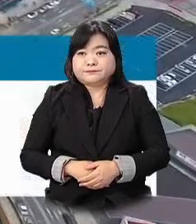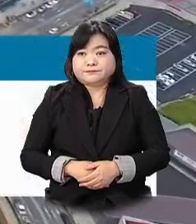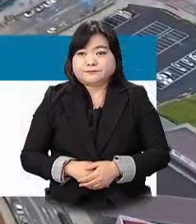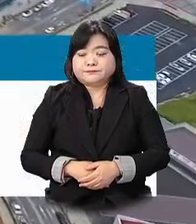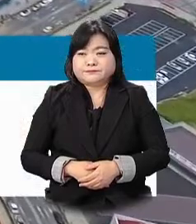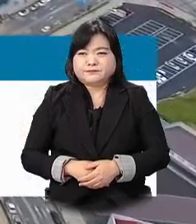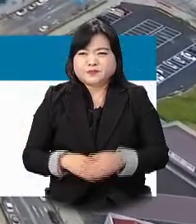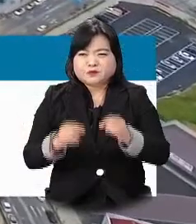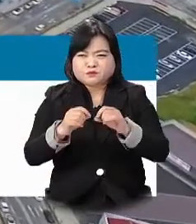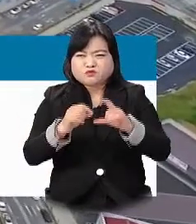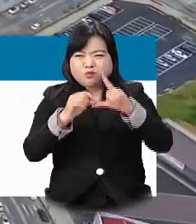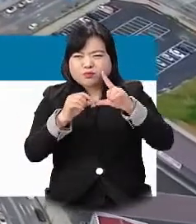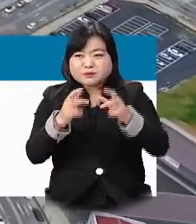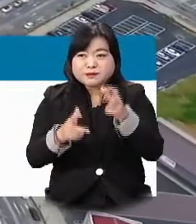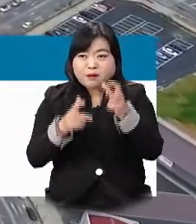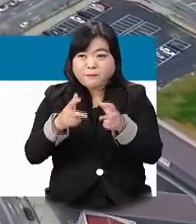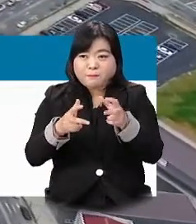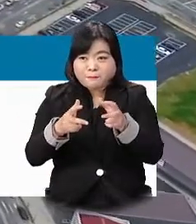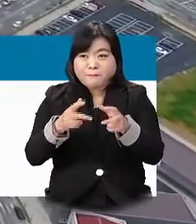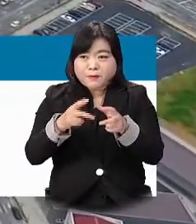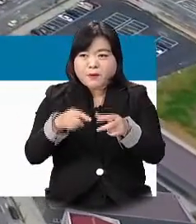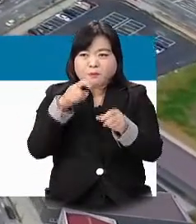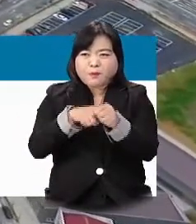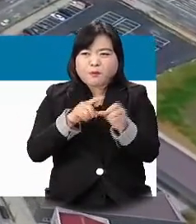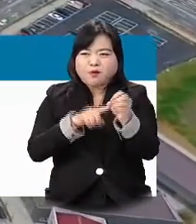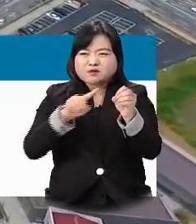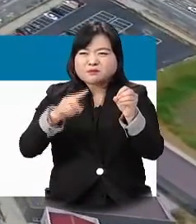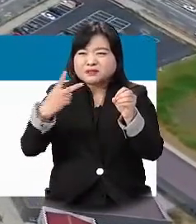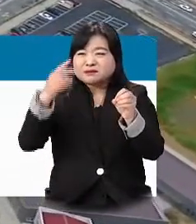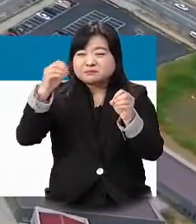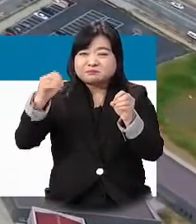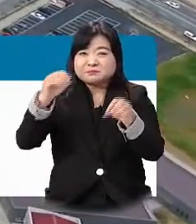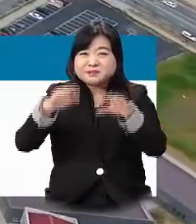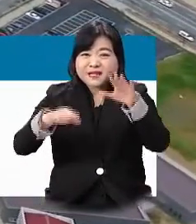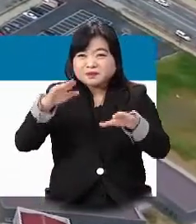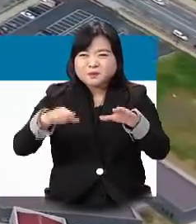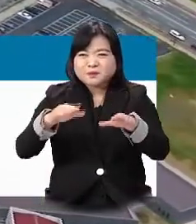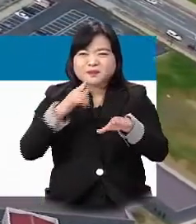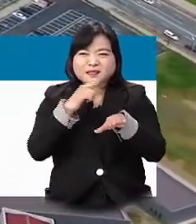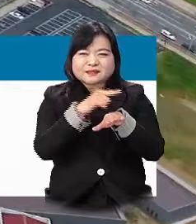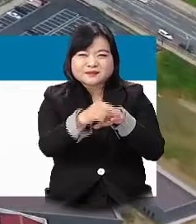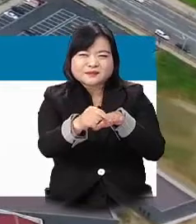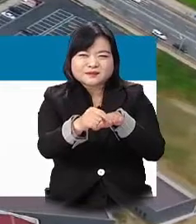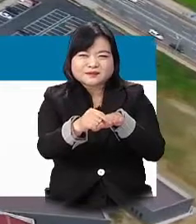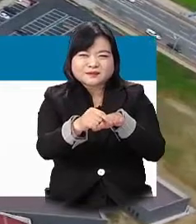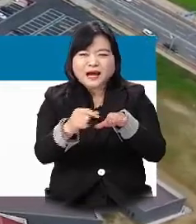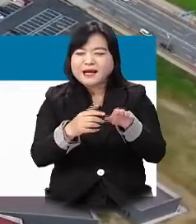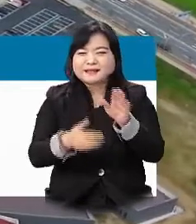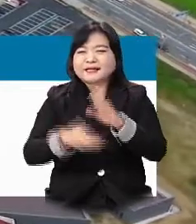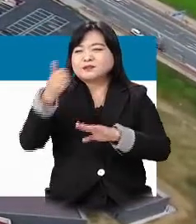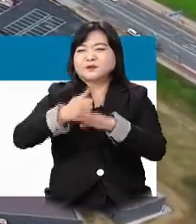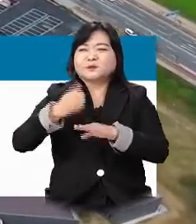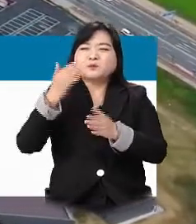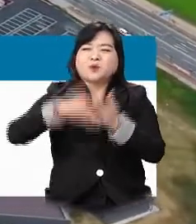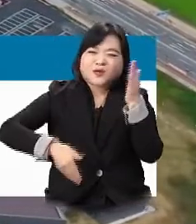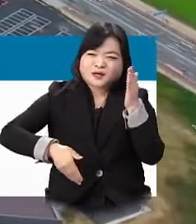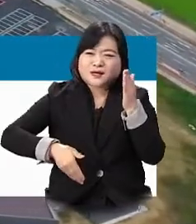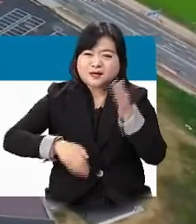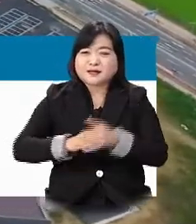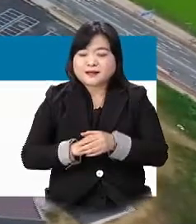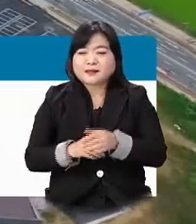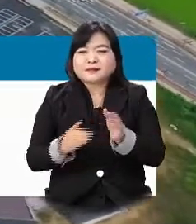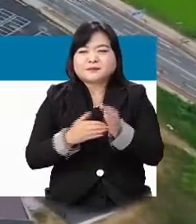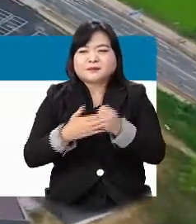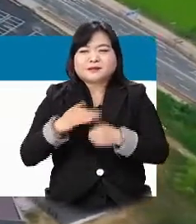사업에서 목표를 0.1점 차이로 달성 못한 게 있습니다. 좀 마이너스 클릭했는 점 저희가